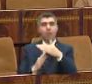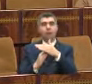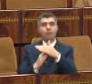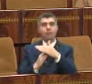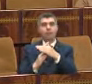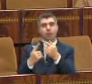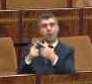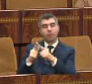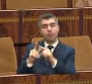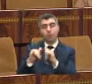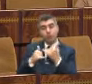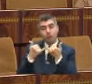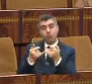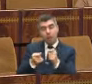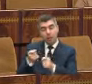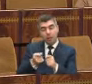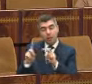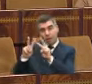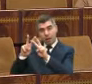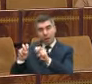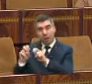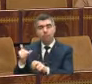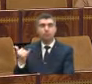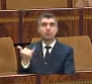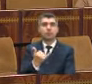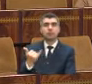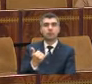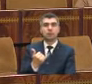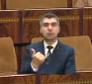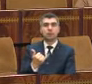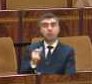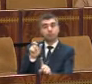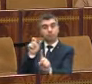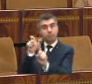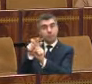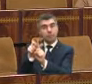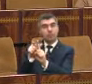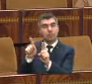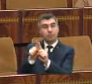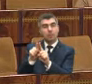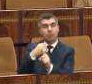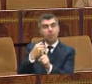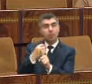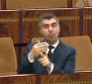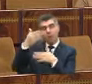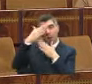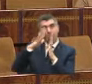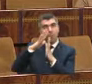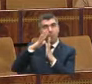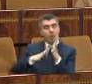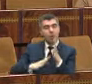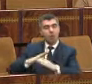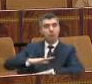يتفعلوا اللجان ديال المراقبه؟ فوقاش يتم اليات زجريه بهذا اللوبي الشره في البلاد ديالنا كلها، انه